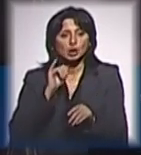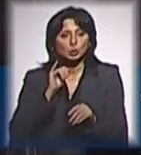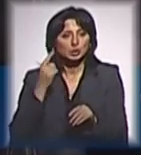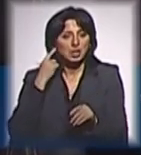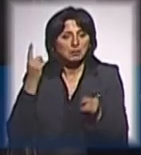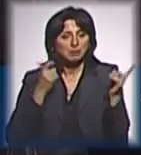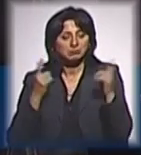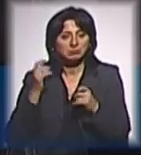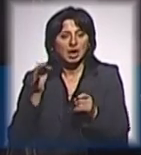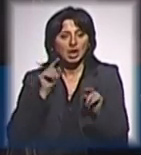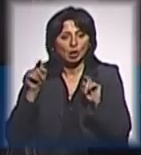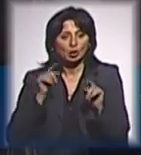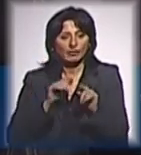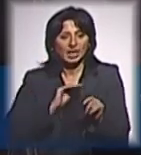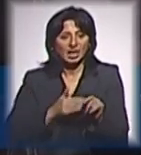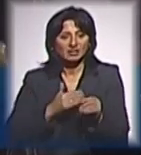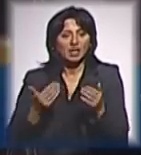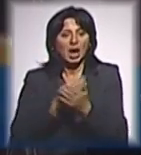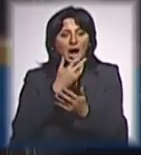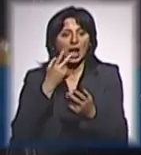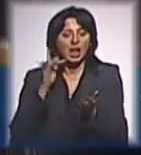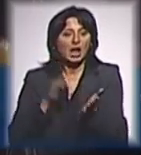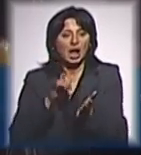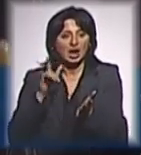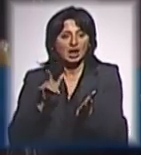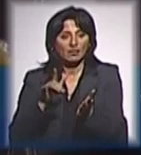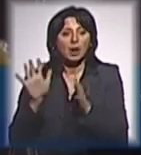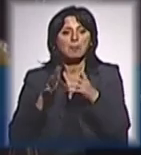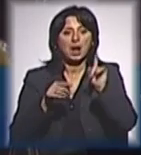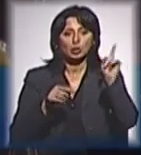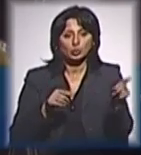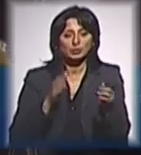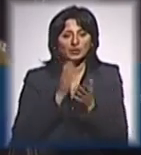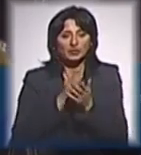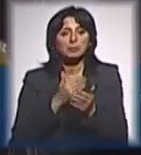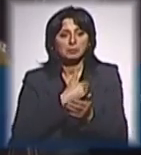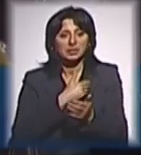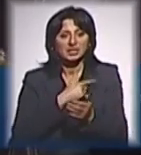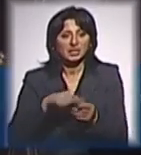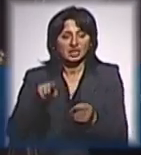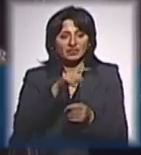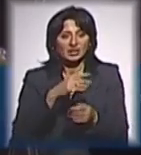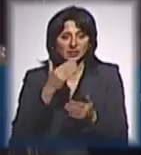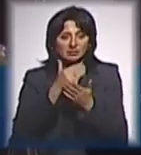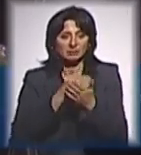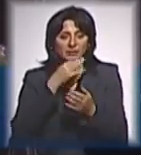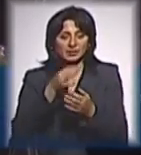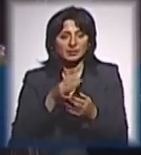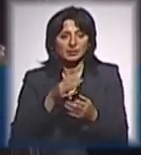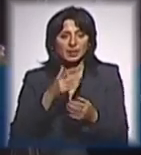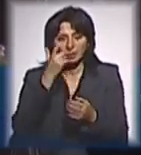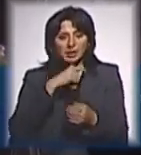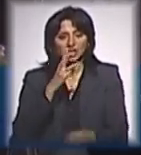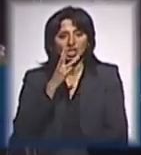ხმები მოდის რეგიონებიდან, კერძოდ ახალქალაქიდან, კერძოდ ბათუმიდან და მე მინდა თქვენი ეთერის მეშვეობით მივმართო